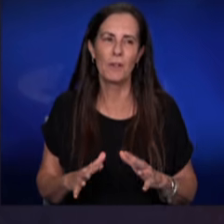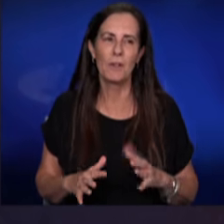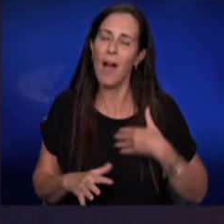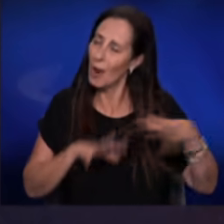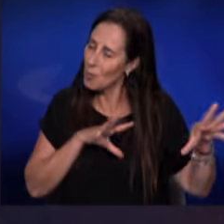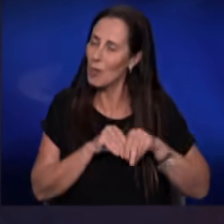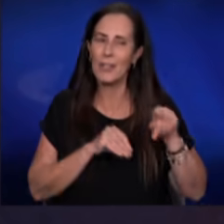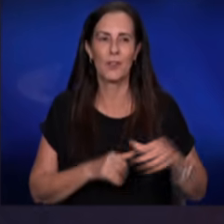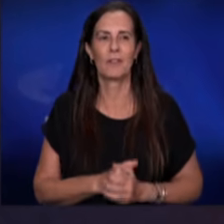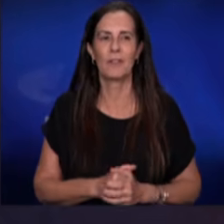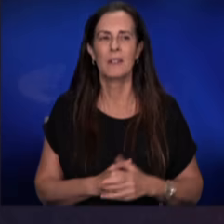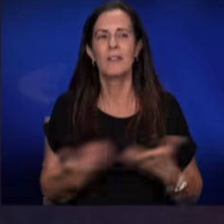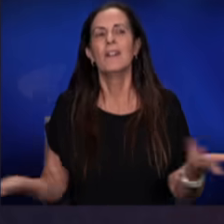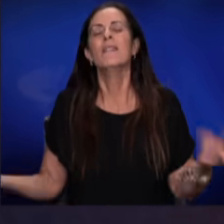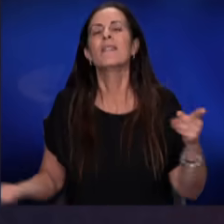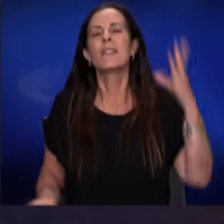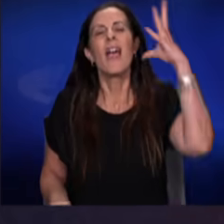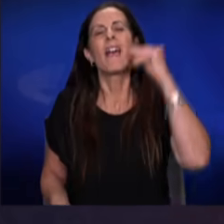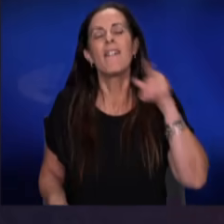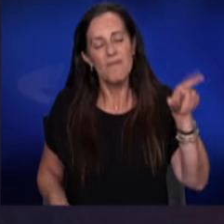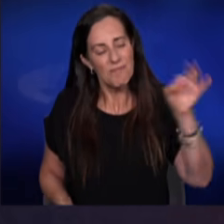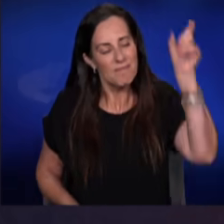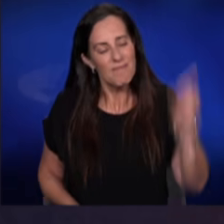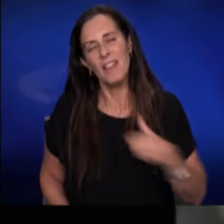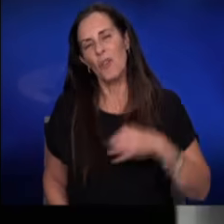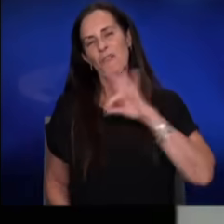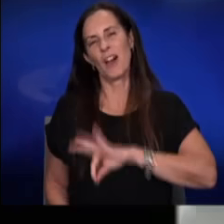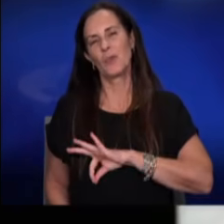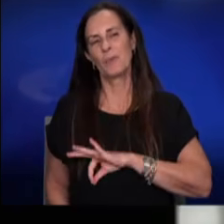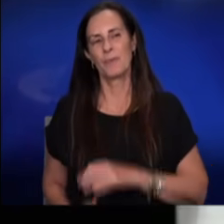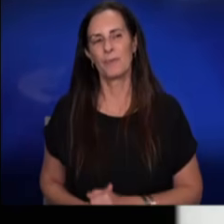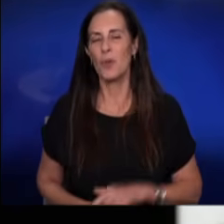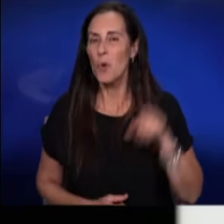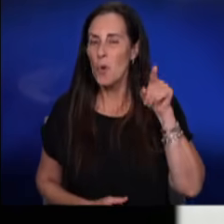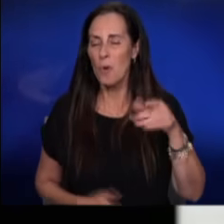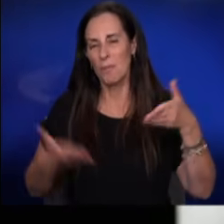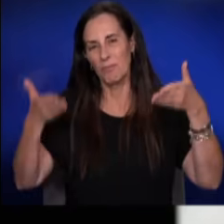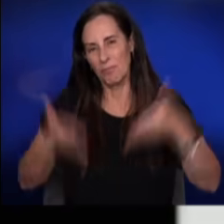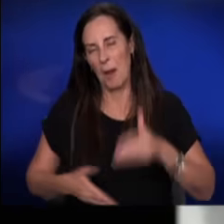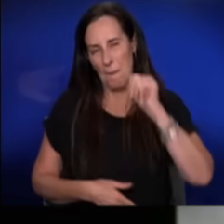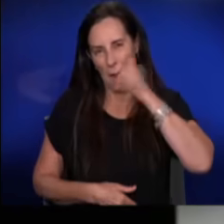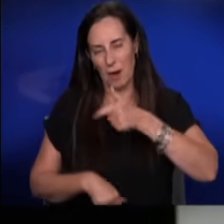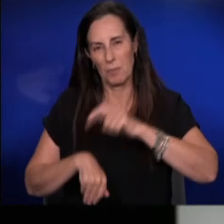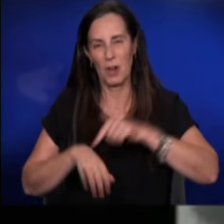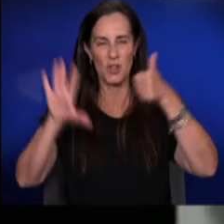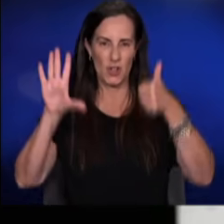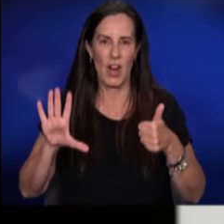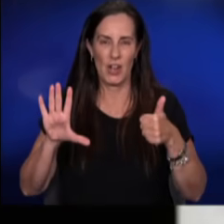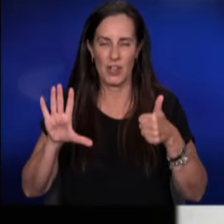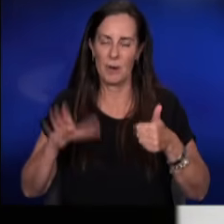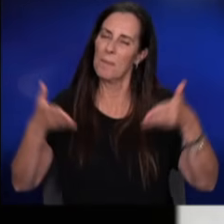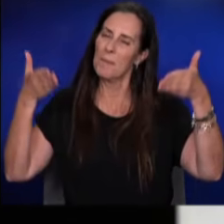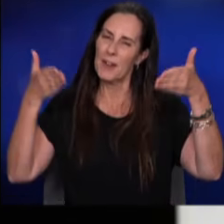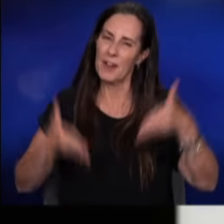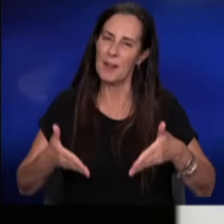אנחנו היינו איתו, ואין כיף גדול מזה. זכינו. שיסל יובל למנוחות מחר בשעה 18:00 בבית